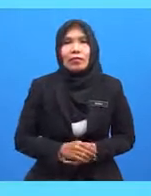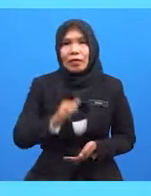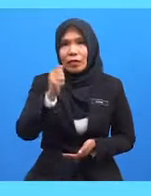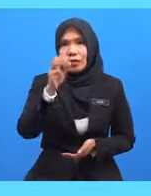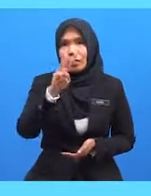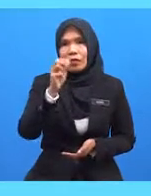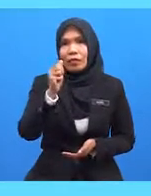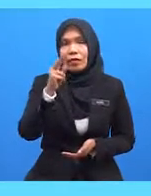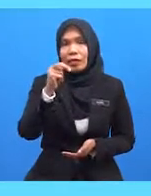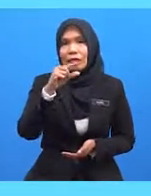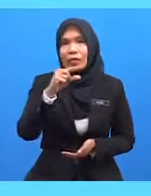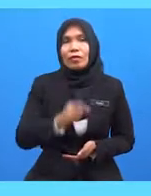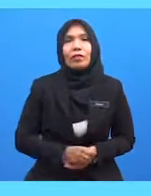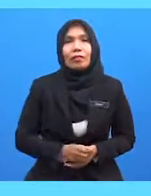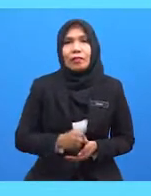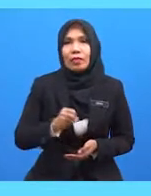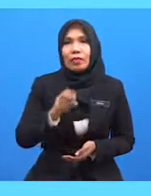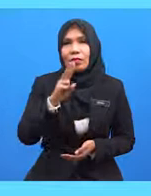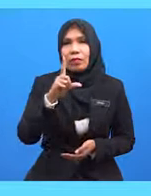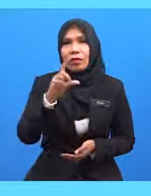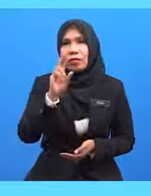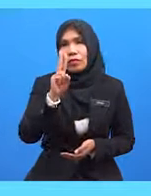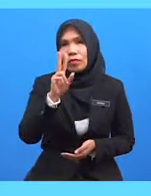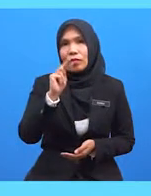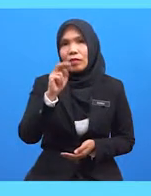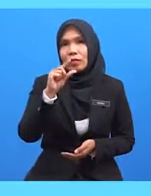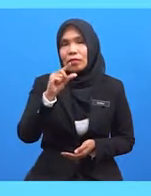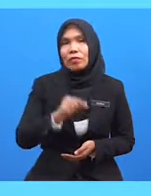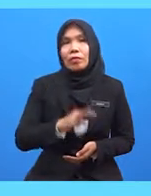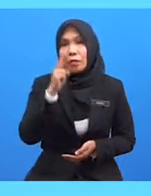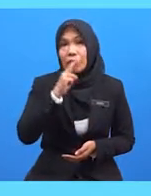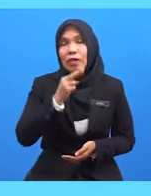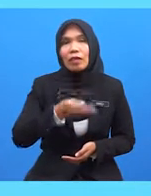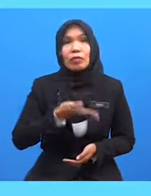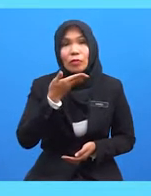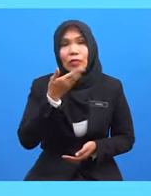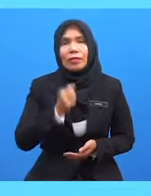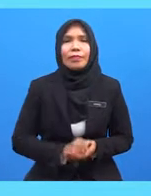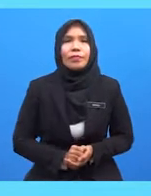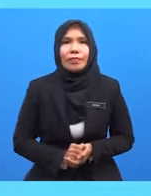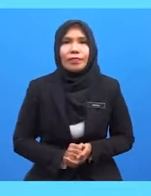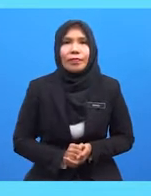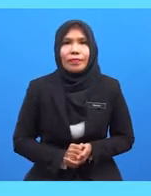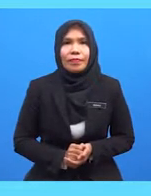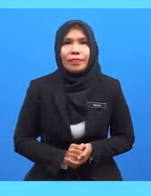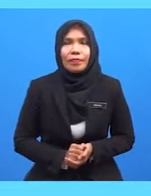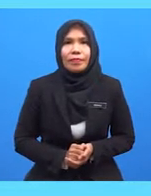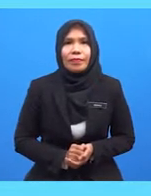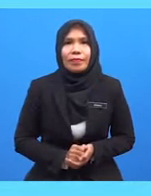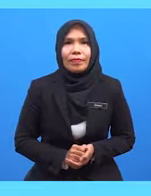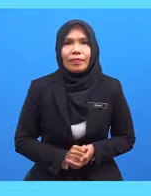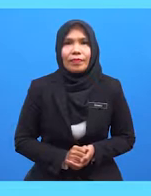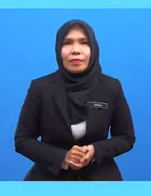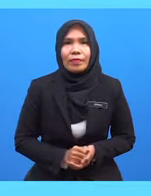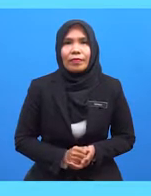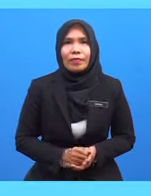Sulung Merah Muda dan Hikayat Panji Semerang. Karya paling awal merupakan manuskrip bahasa Melayu